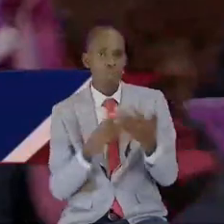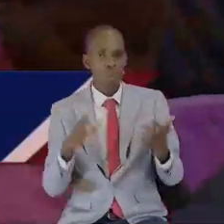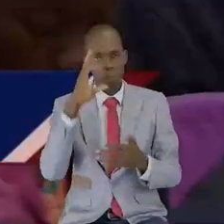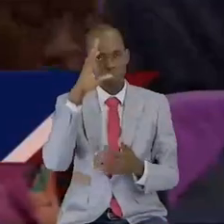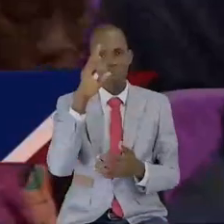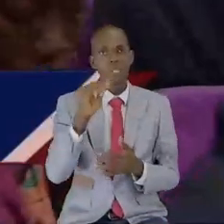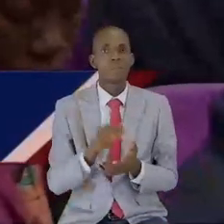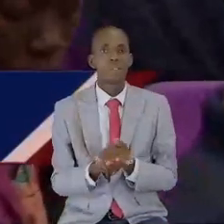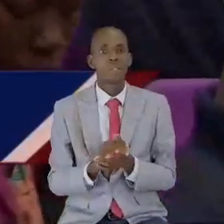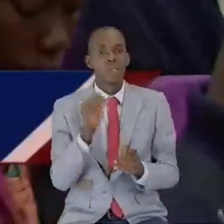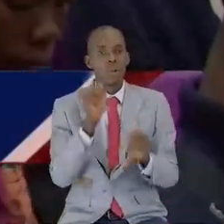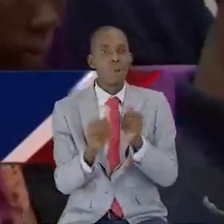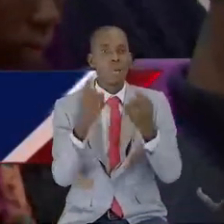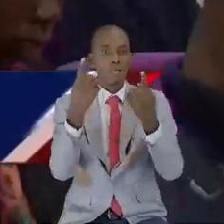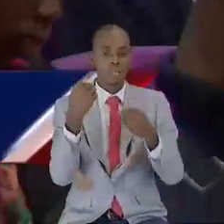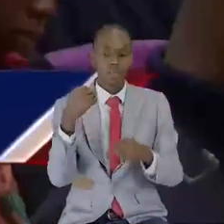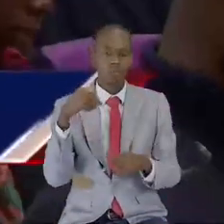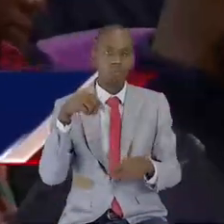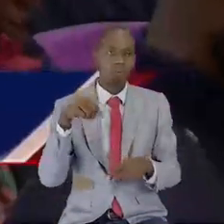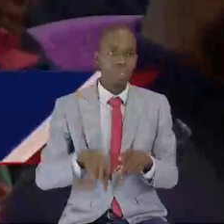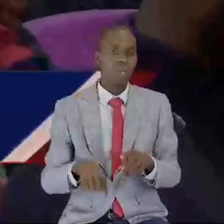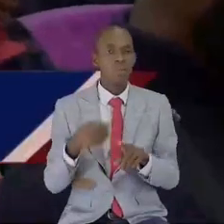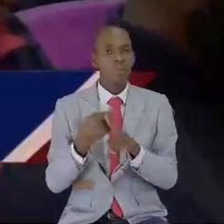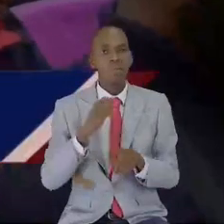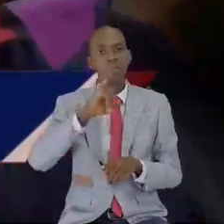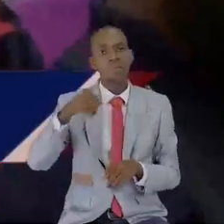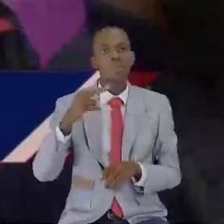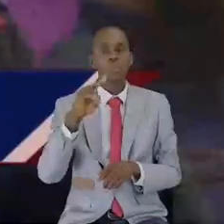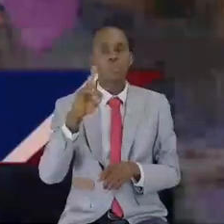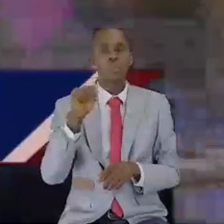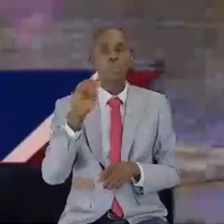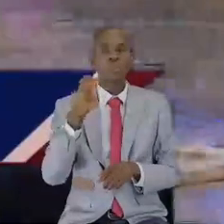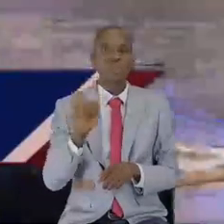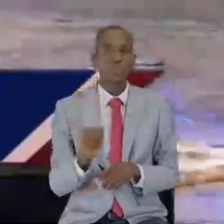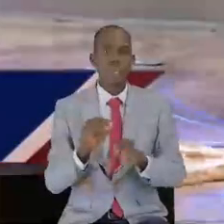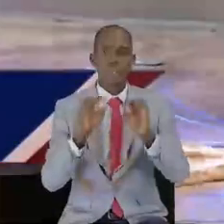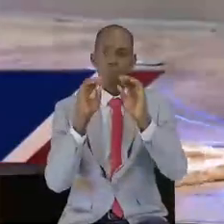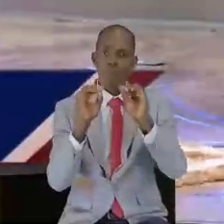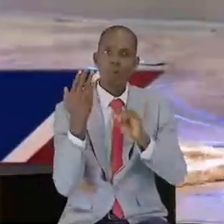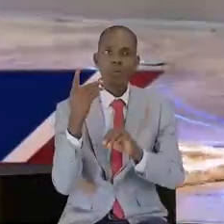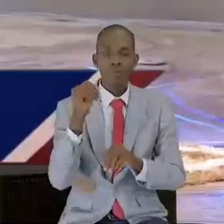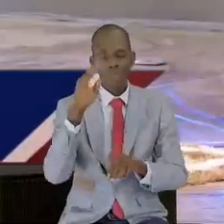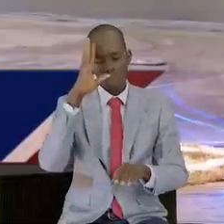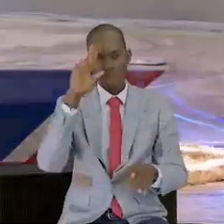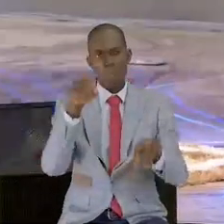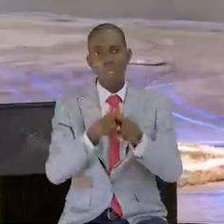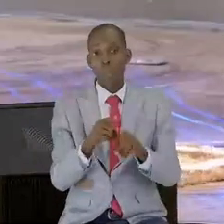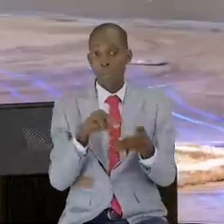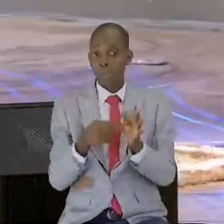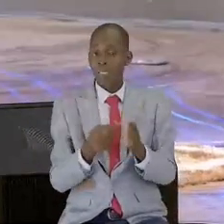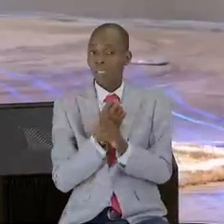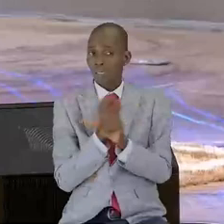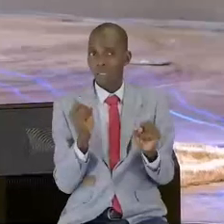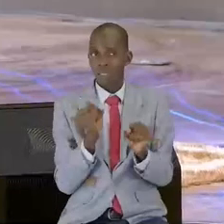Actes 15, verset 1. Quelques hommes venus de la Judée enseignaient les frères. C'étaient des frères. Et en disant, si